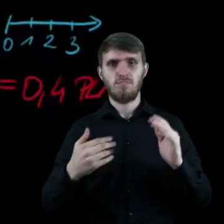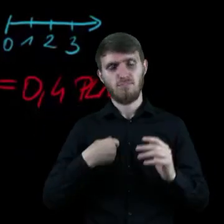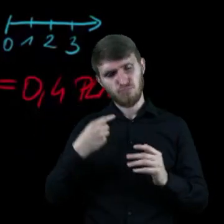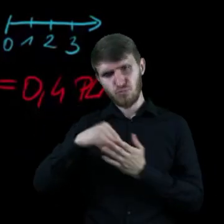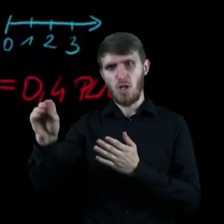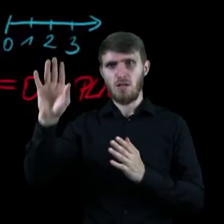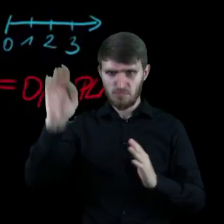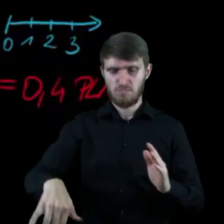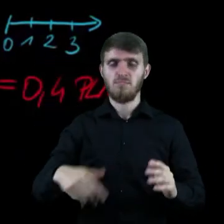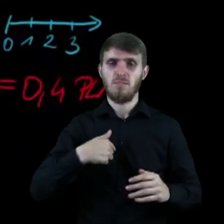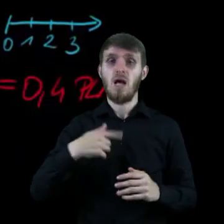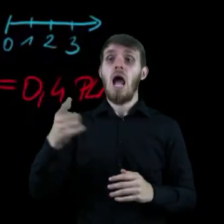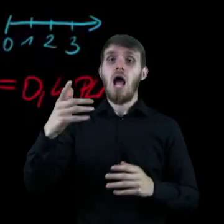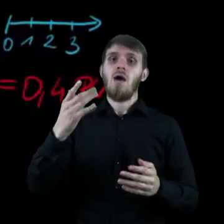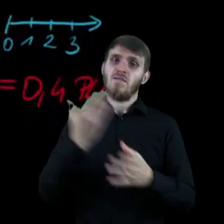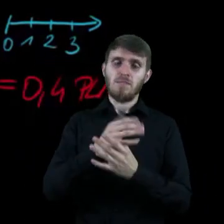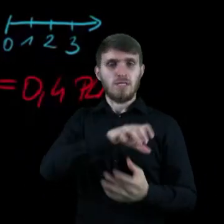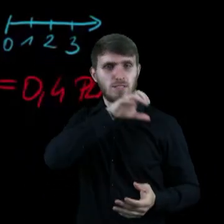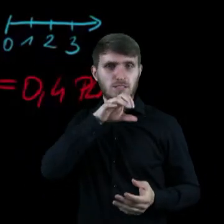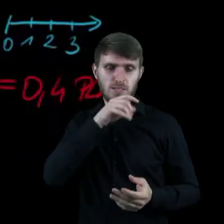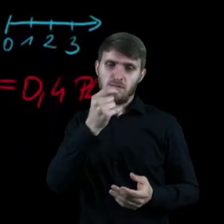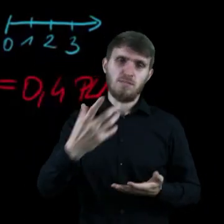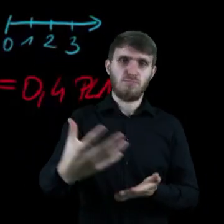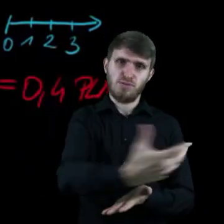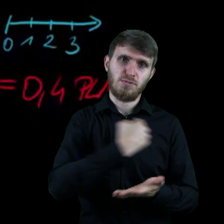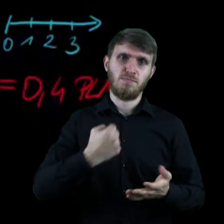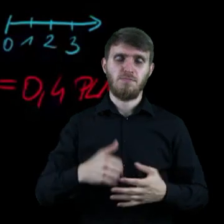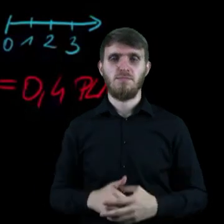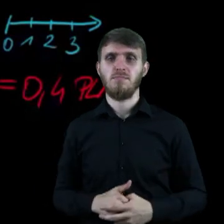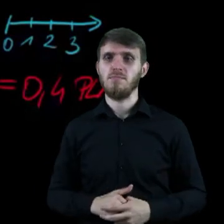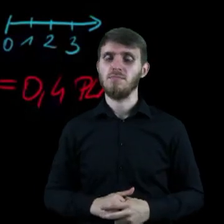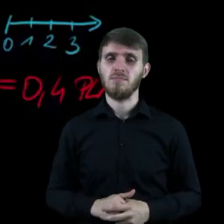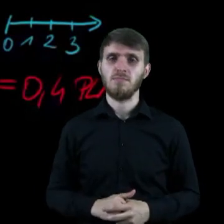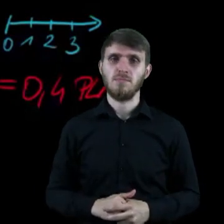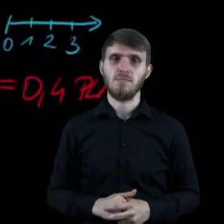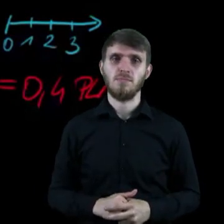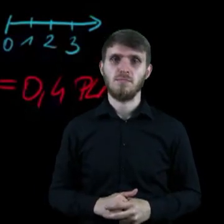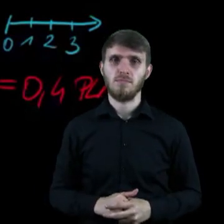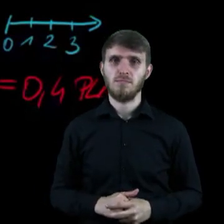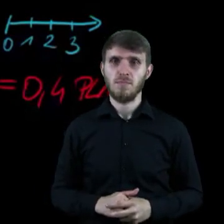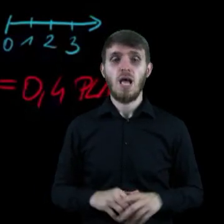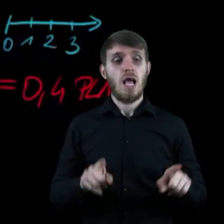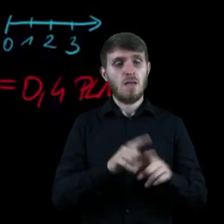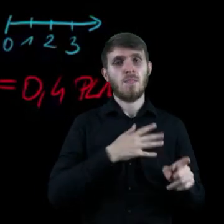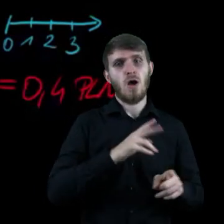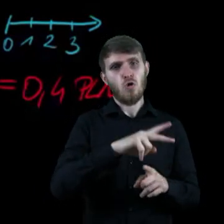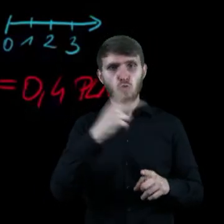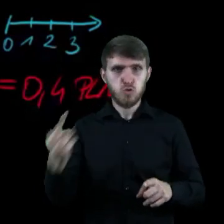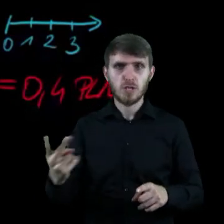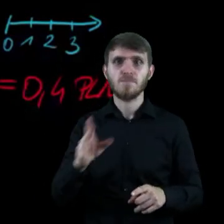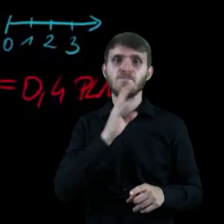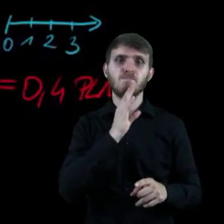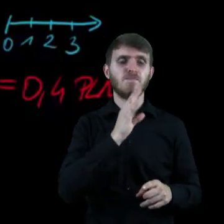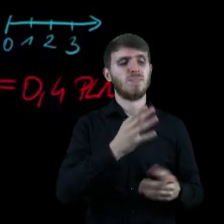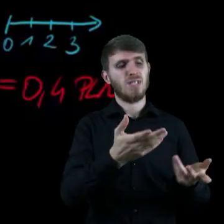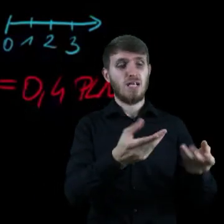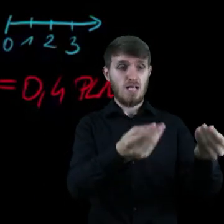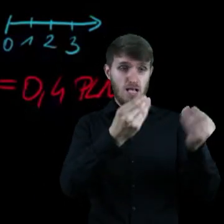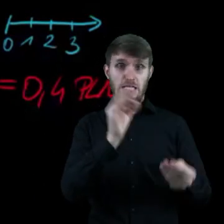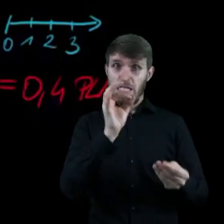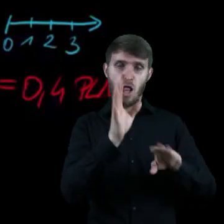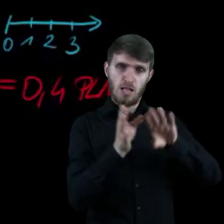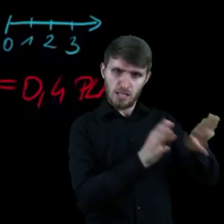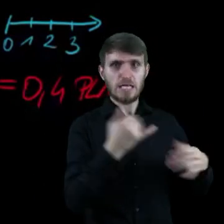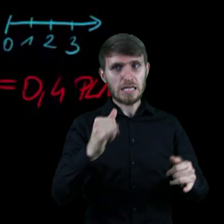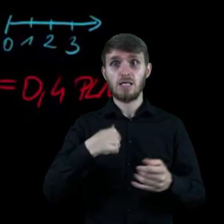odpowiednio niższa od tej wartości, która jest na, na bonie, na bonie obligacyjnej. Alternatywą do